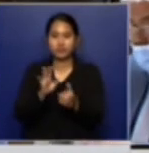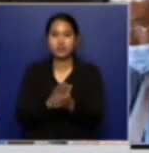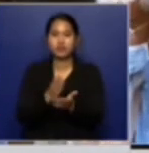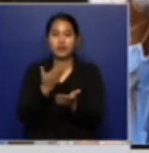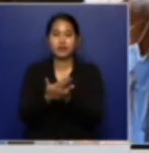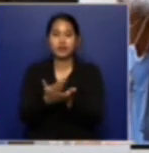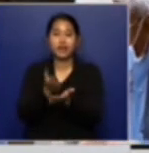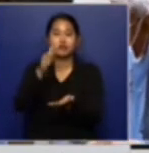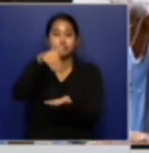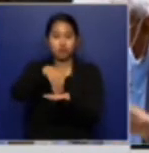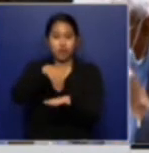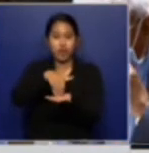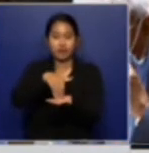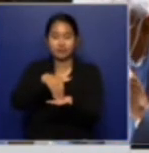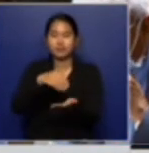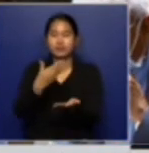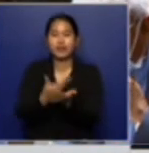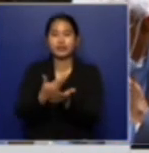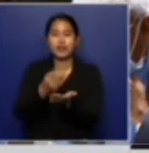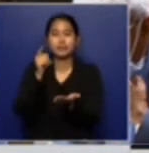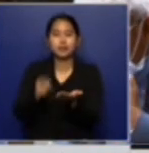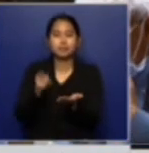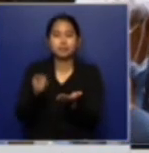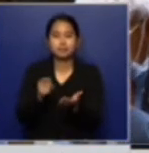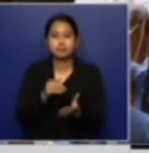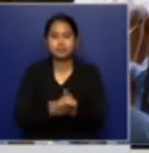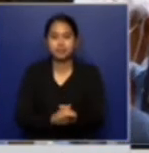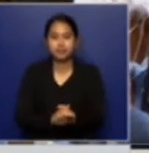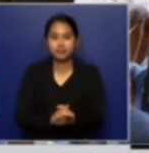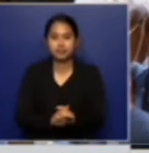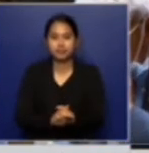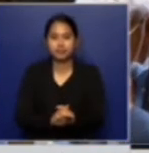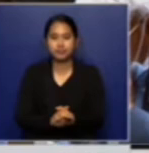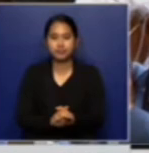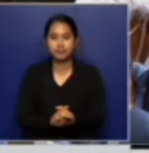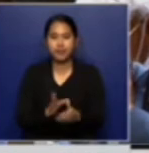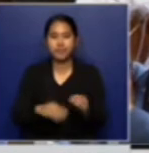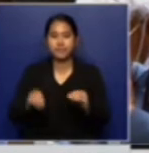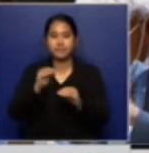มาณซึ่งเป็นรายจ่ายประจำตัวนี้เนี่ยตกเข้าไปถึง